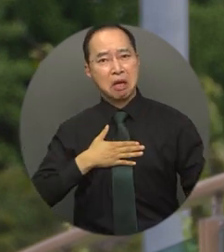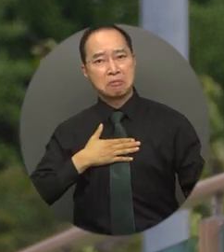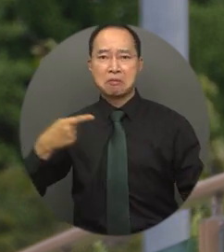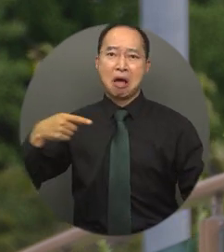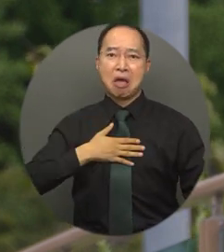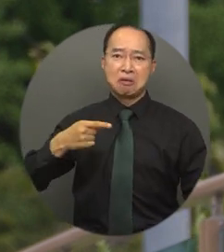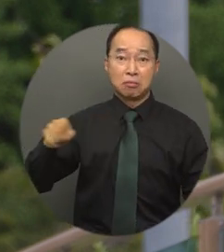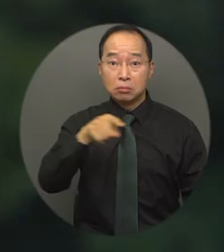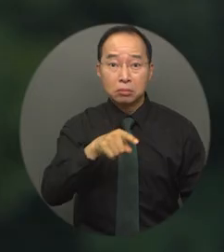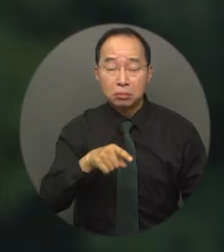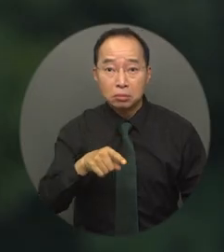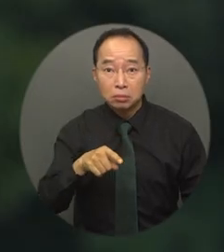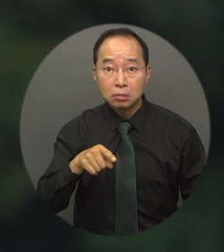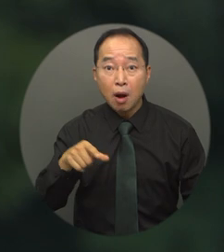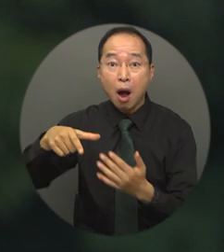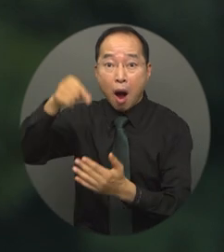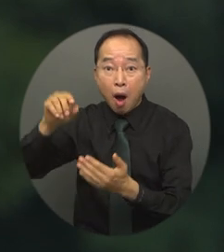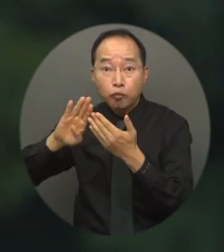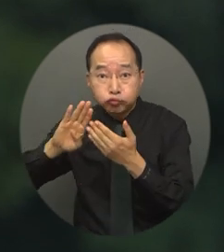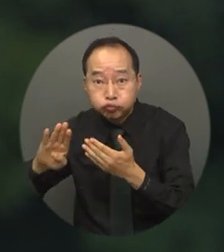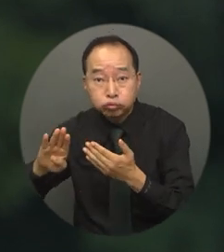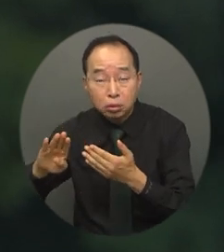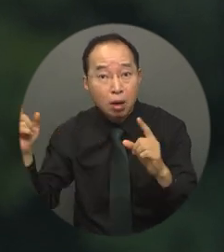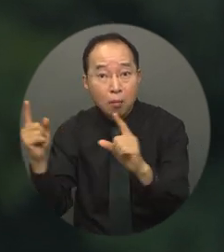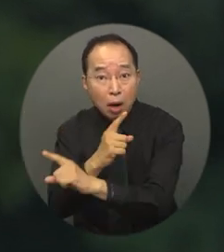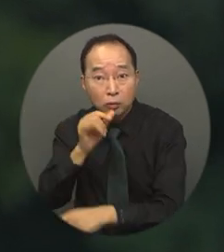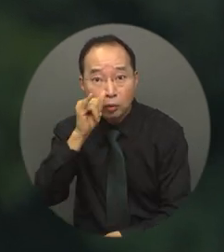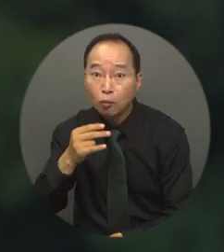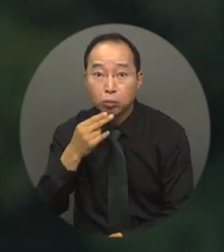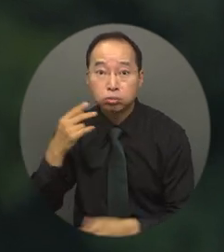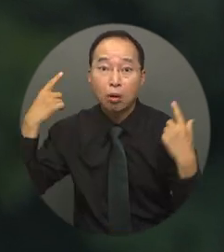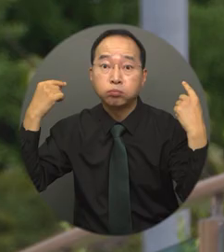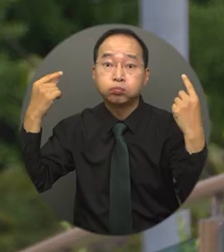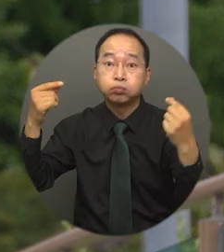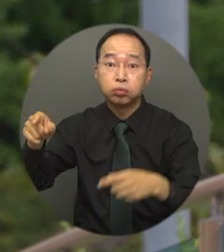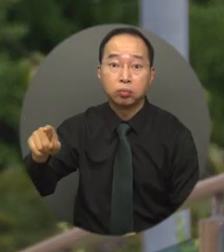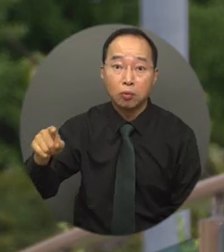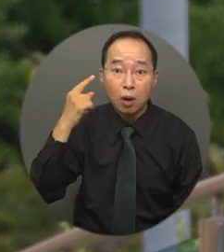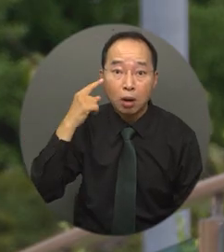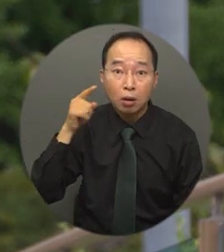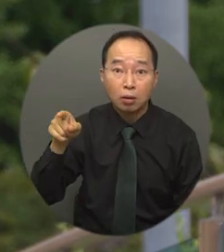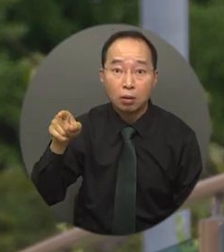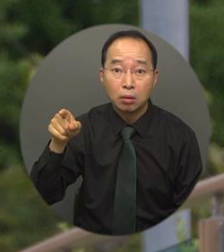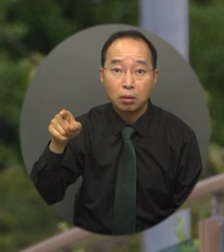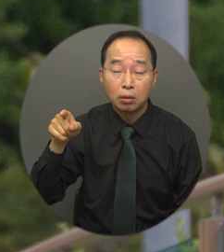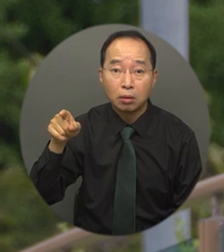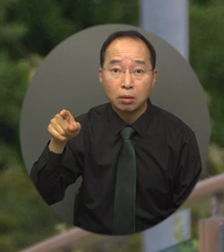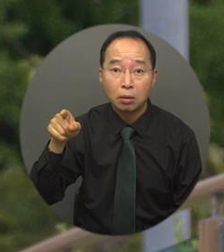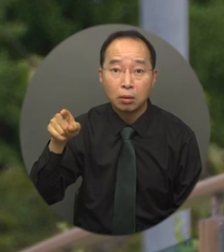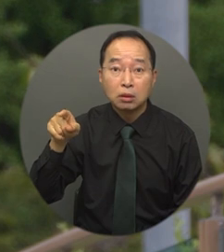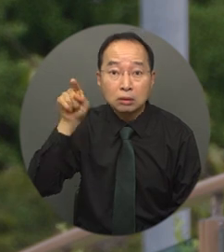것은 아무것도 없습니다. 왜 이런 일이 반복되는 것일까요? 자기 스스로를 바꿀